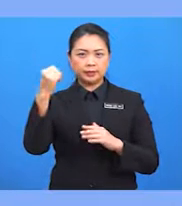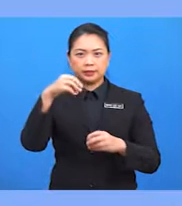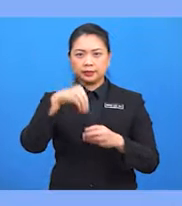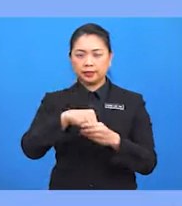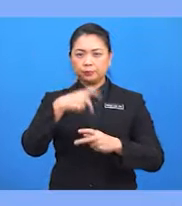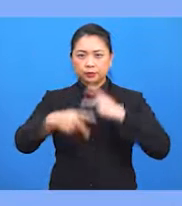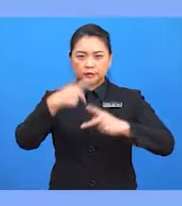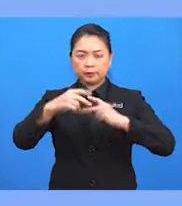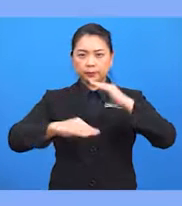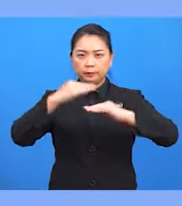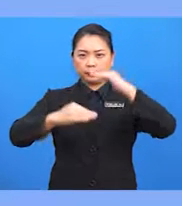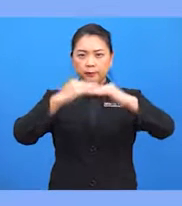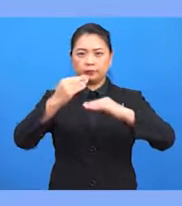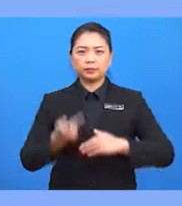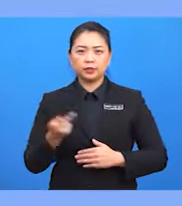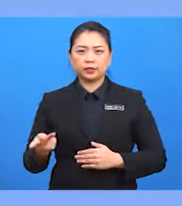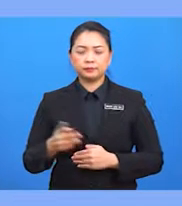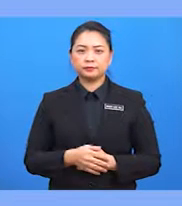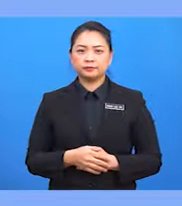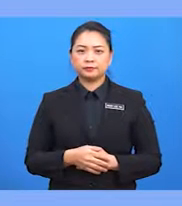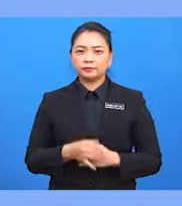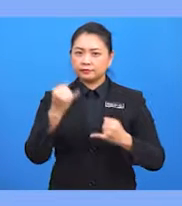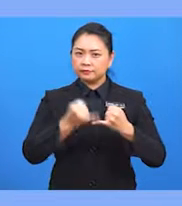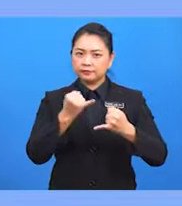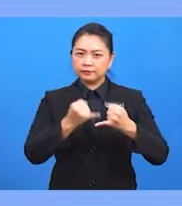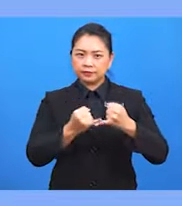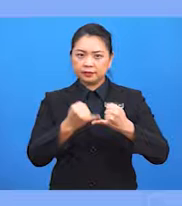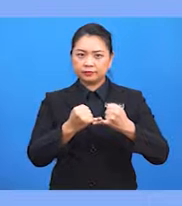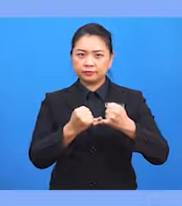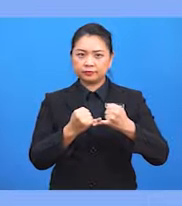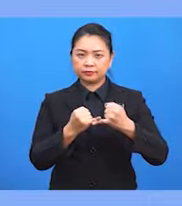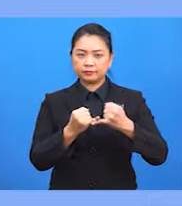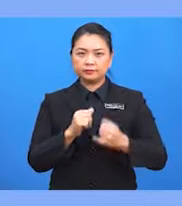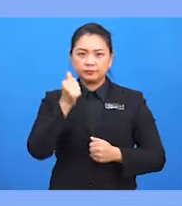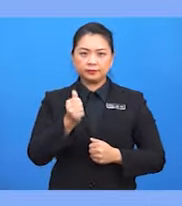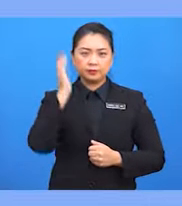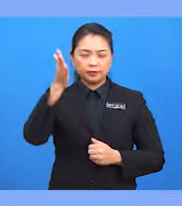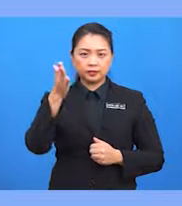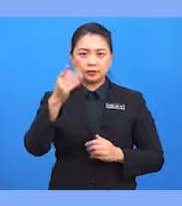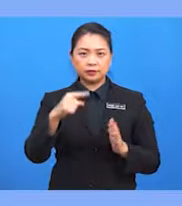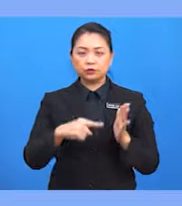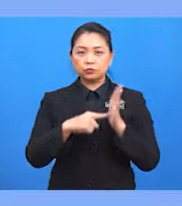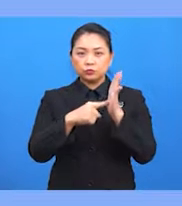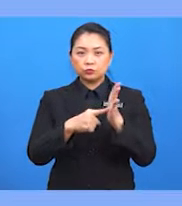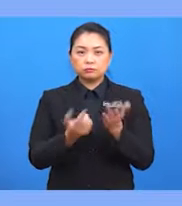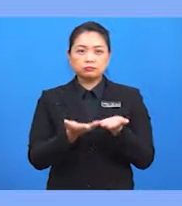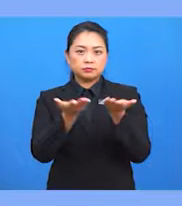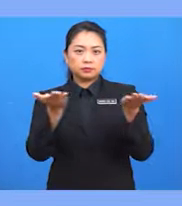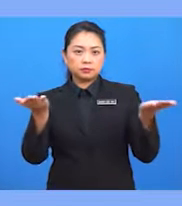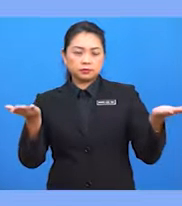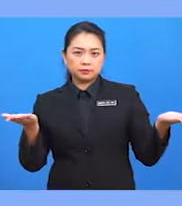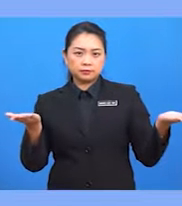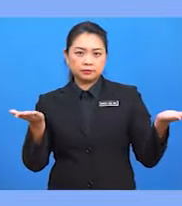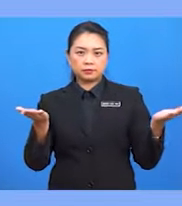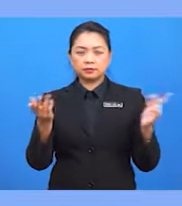dalam proses pembangunan produk. Akhir sekali, anda akan membentangkan karya pada pihak atasan